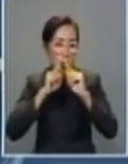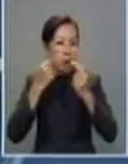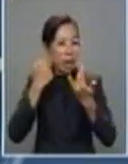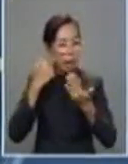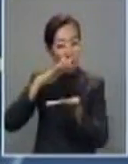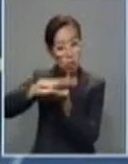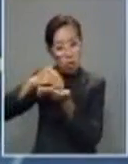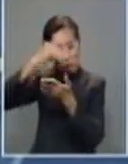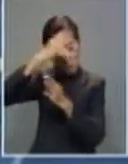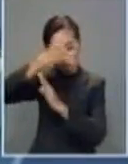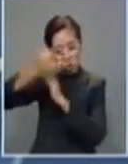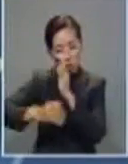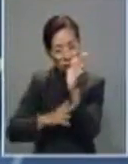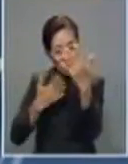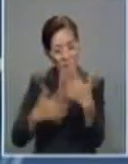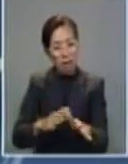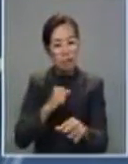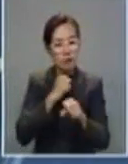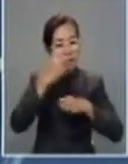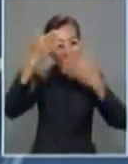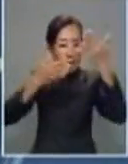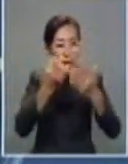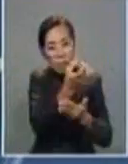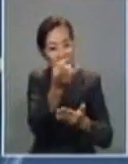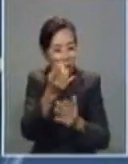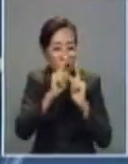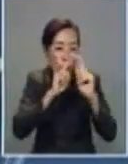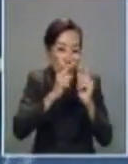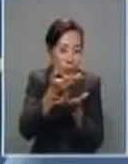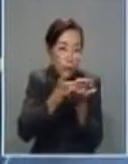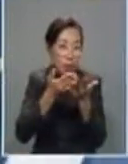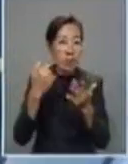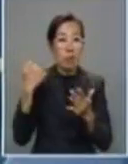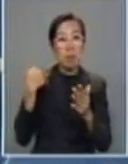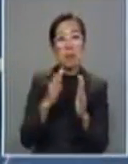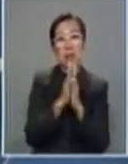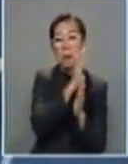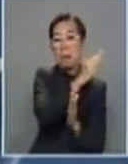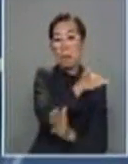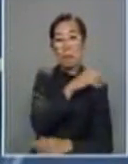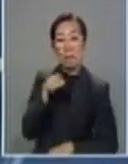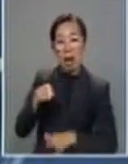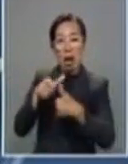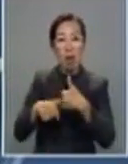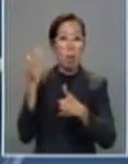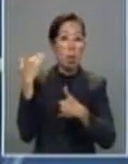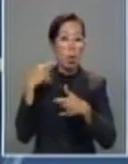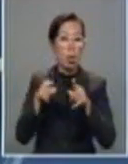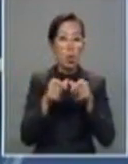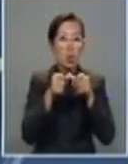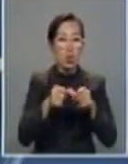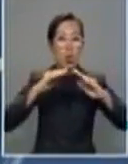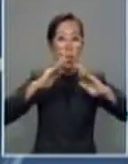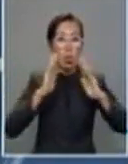เก่าจะทำกิจกรรมอะไรน่าสนใจบ้างนะฮะปรากฏว่าพระท่านเคยอยู่วัดประยุรวงศาวาสวัดประยุรวงศาวาสนี่เป็นวัดนักเทศ